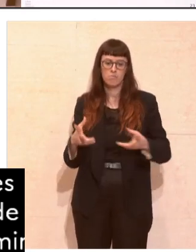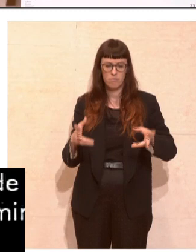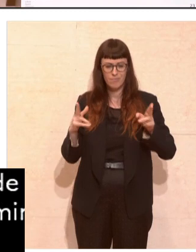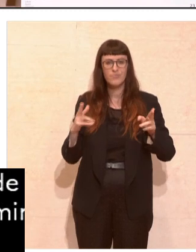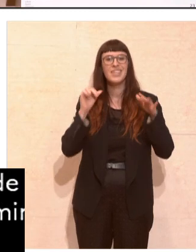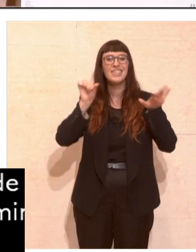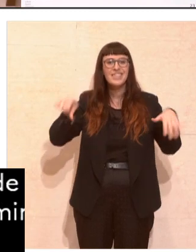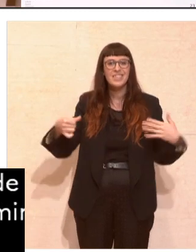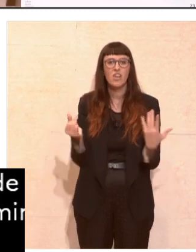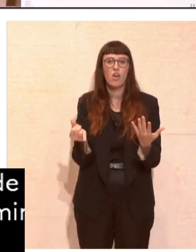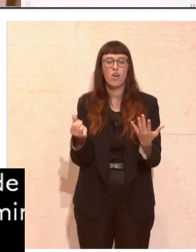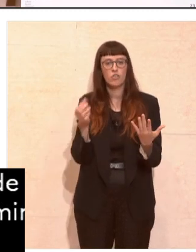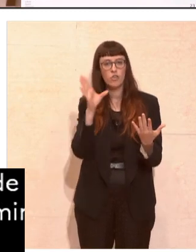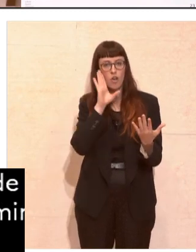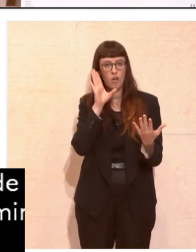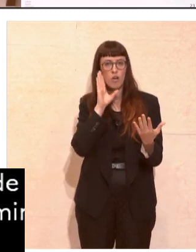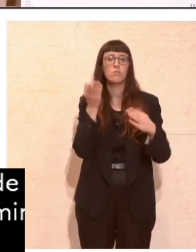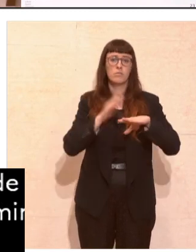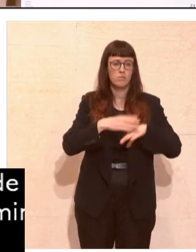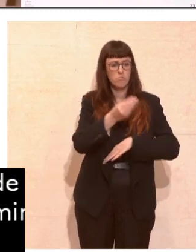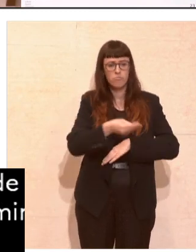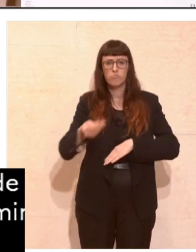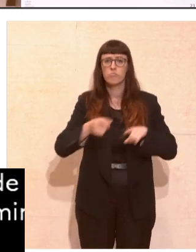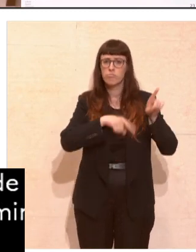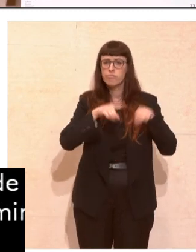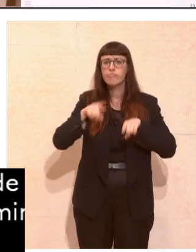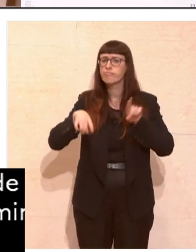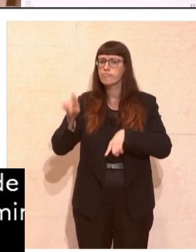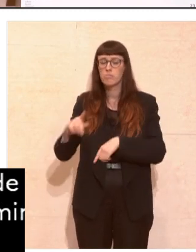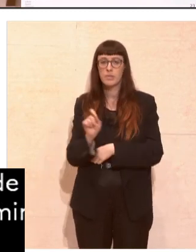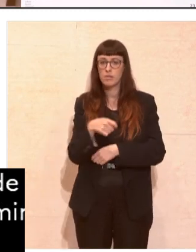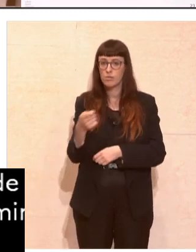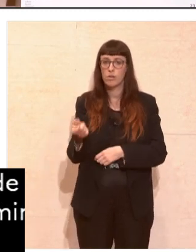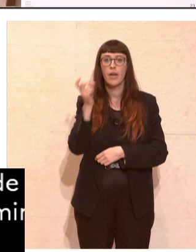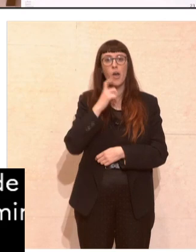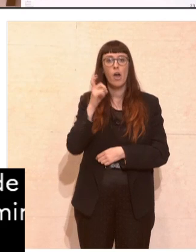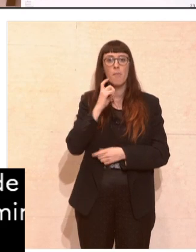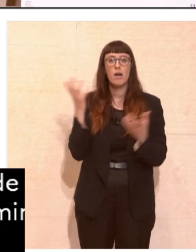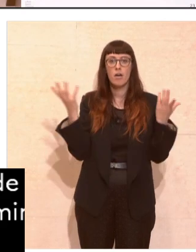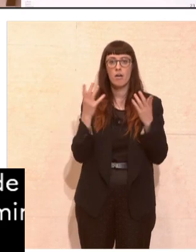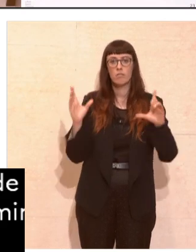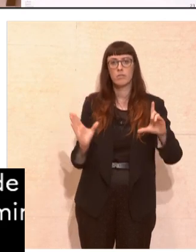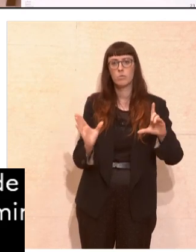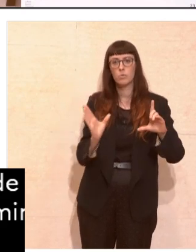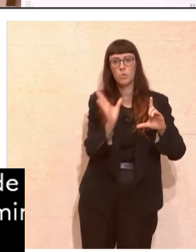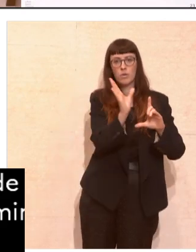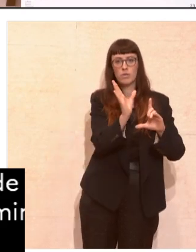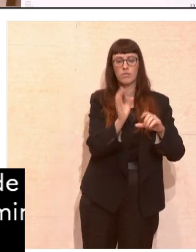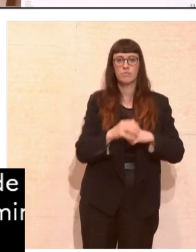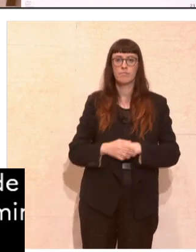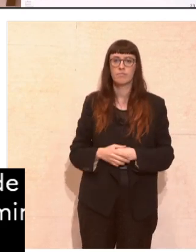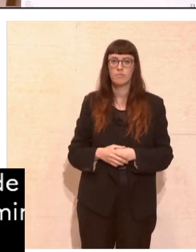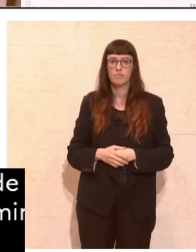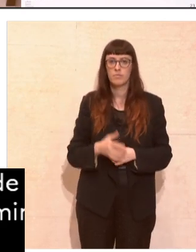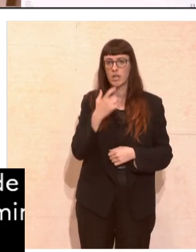6 heures, mais qu'il y a une variabilité entre les enfants et que la courbe se déplace vers la gauche. Donc, on s'attend qu'un enfant,